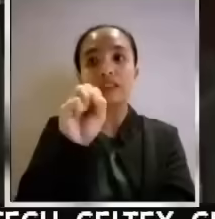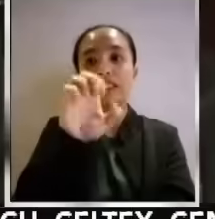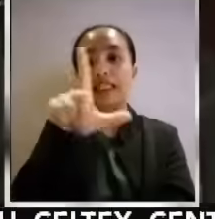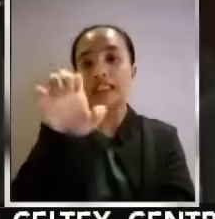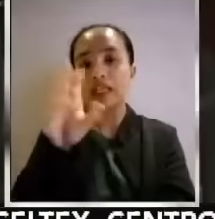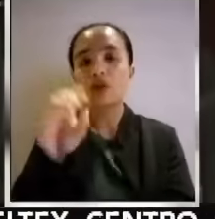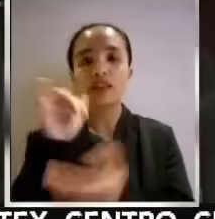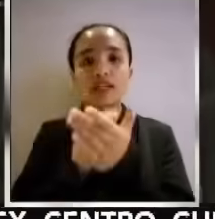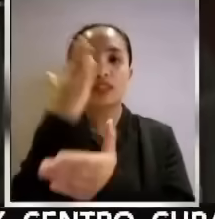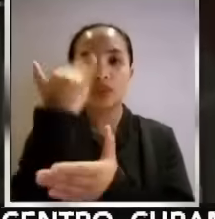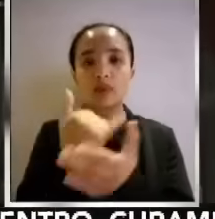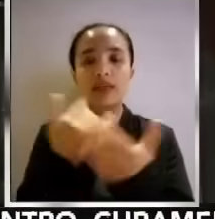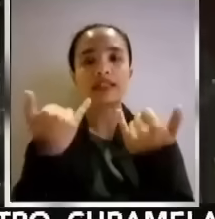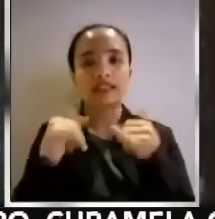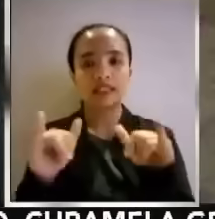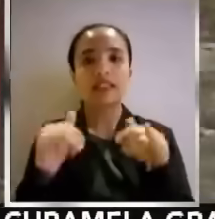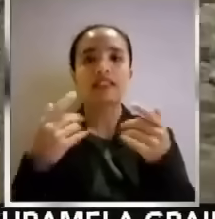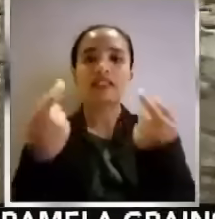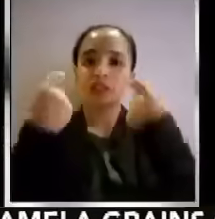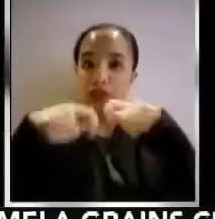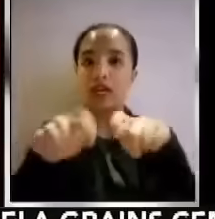at susubukan din natin ito. Tara!